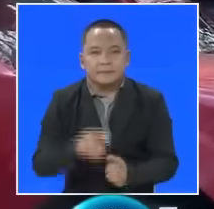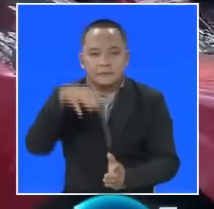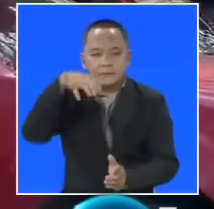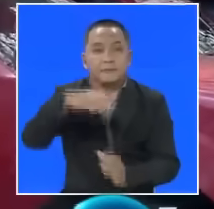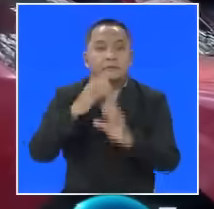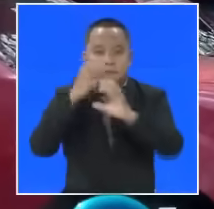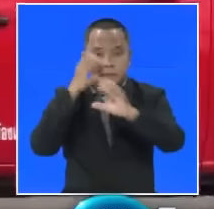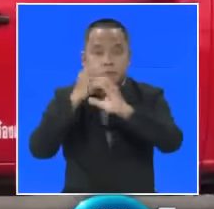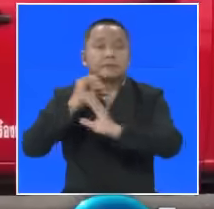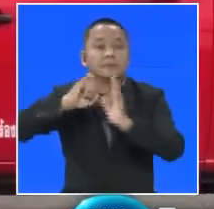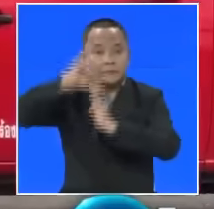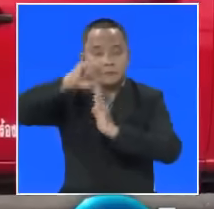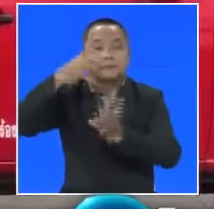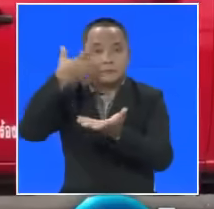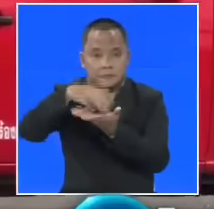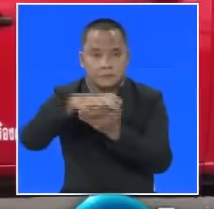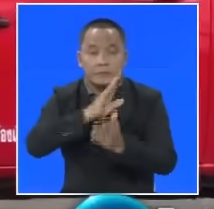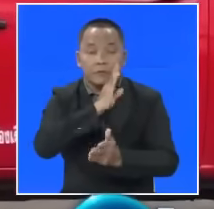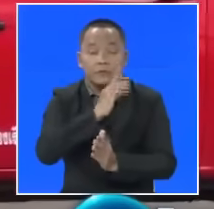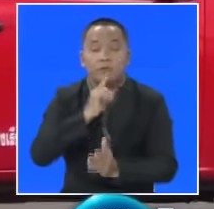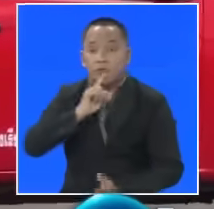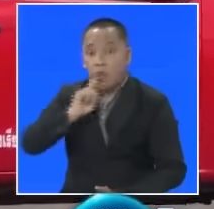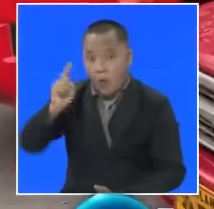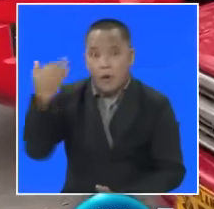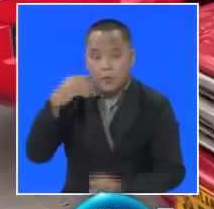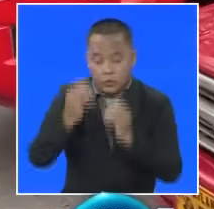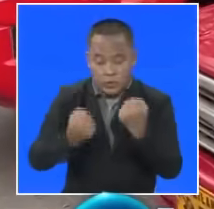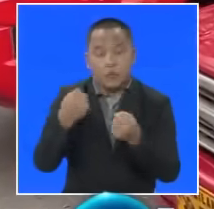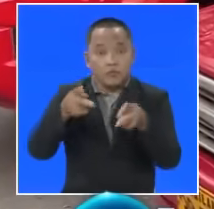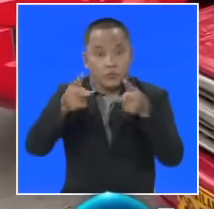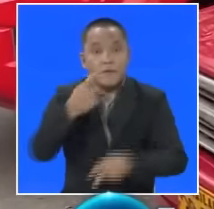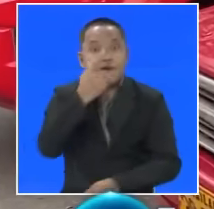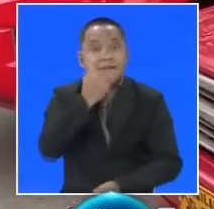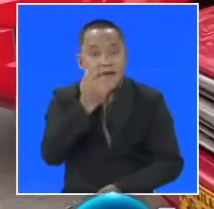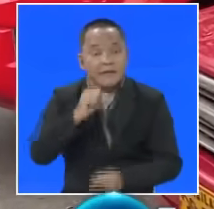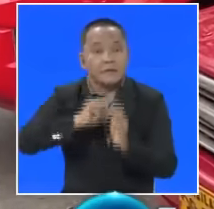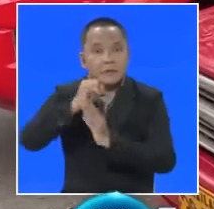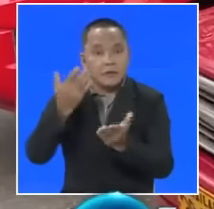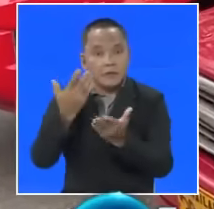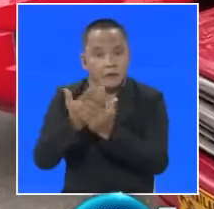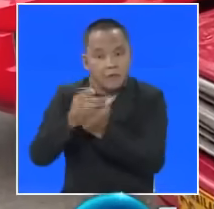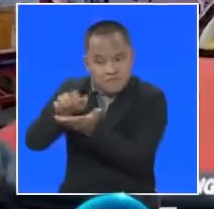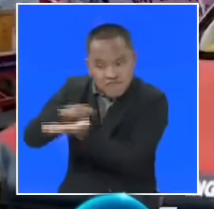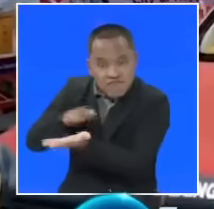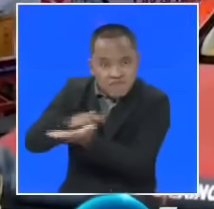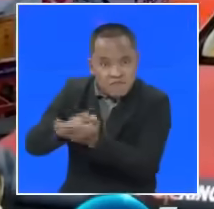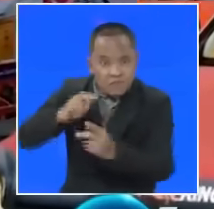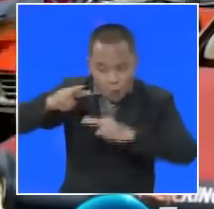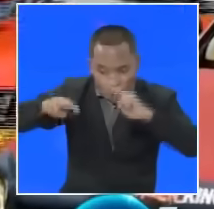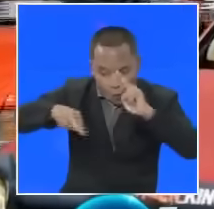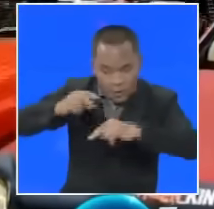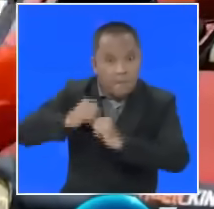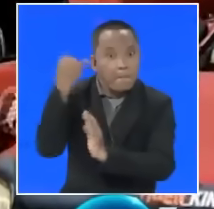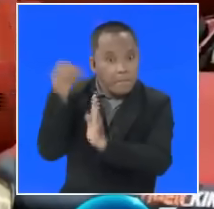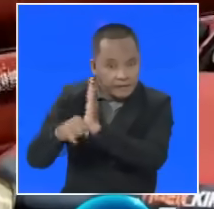านขนส่งจังหวัดเชียงใหม่ให้ข้อมูลว่าหากมีการร้องเรียนว่าคนขับรถ4ล้อแดงเชียงใหม่โกงราคาค่าโดยสารและตรวจสอบแล้วมี